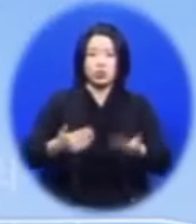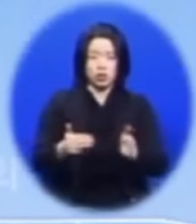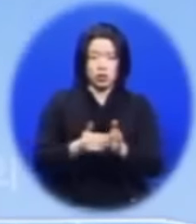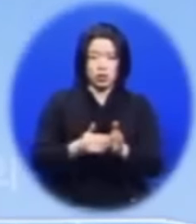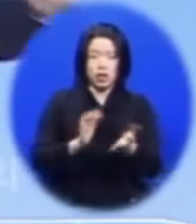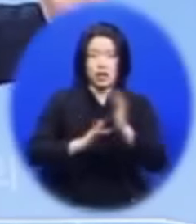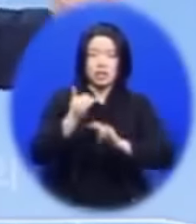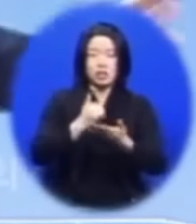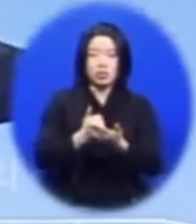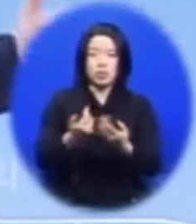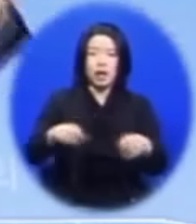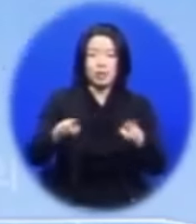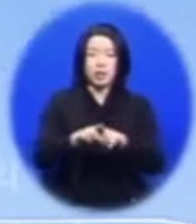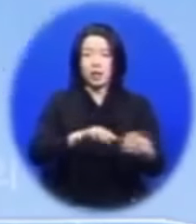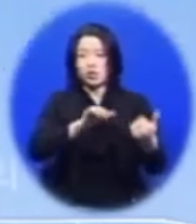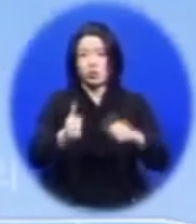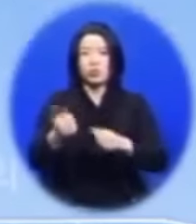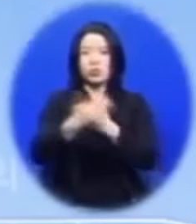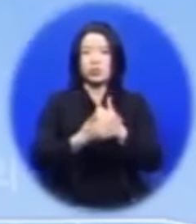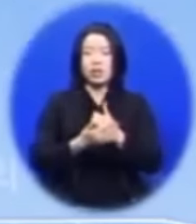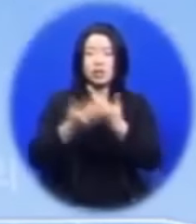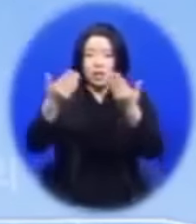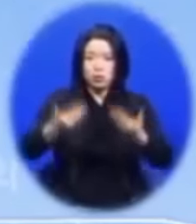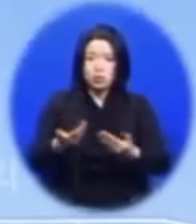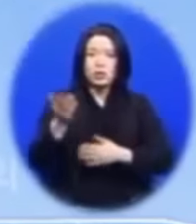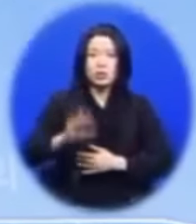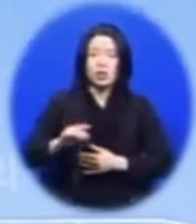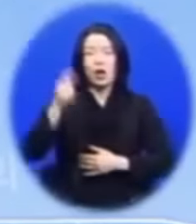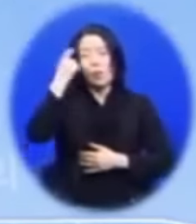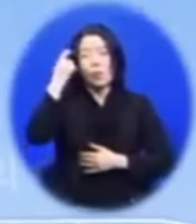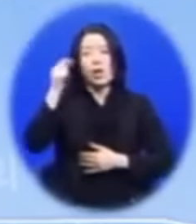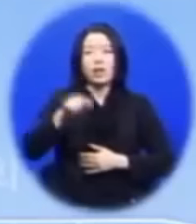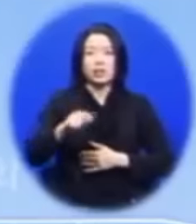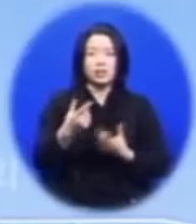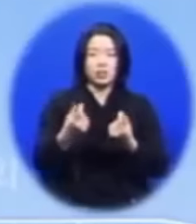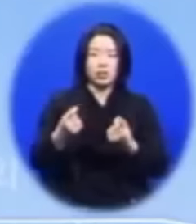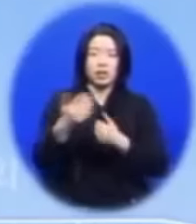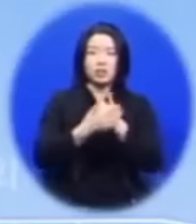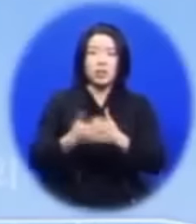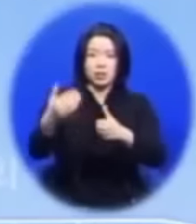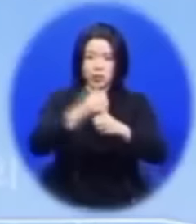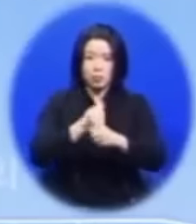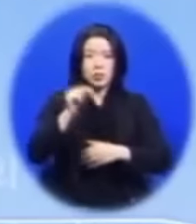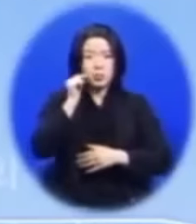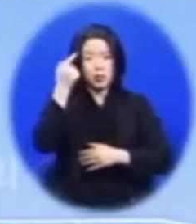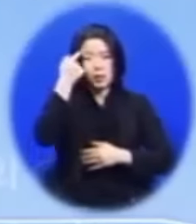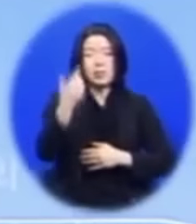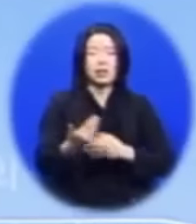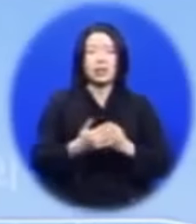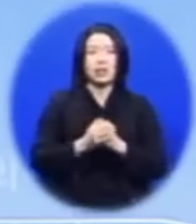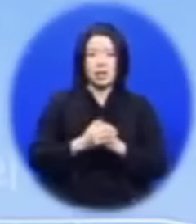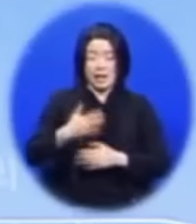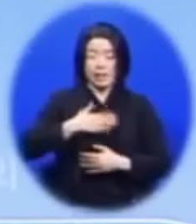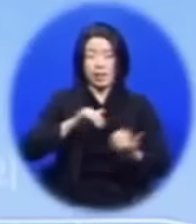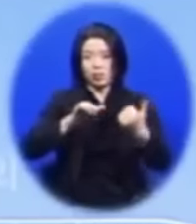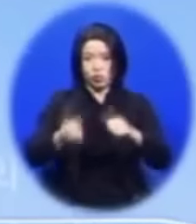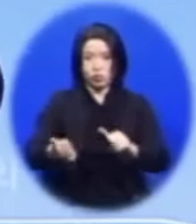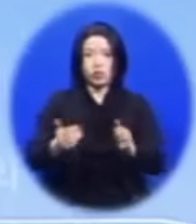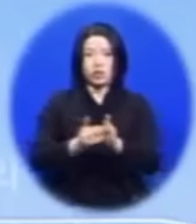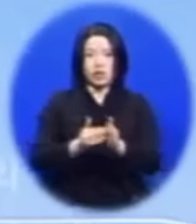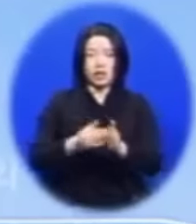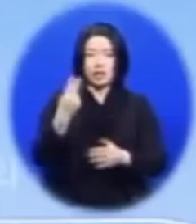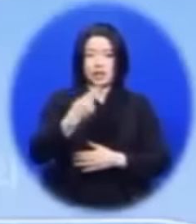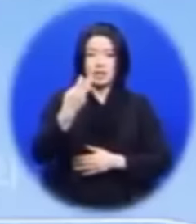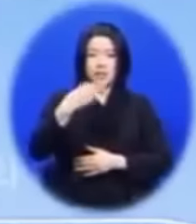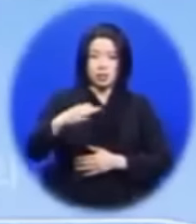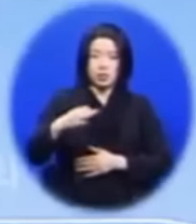함께 우리가 죽는 은혜를 이미 주셨는데 왜 은혜를 그렇게 못 붙 잡냐 말입니다 나는 죽었다 2014년